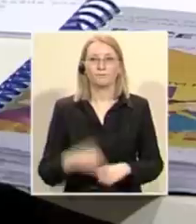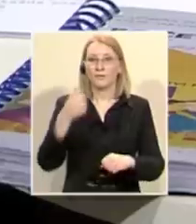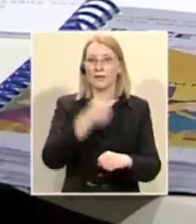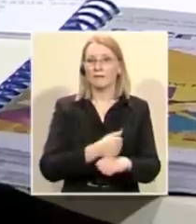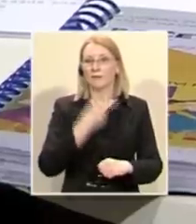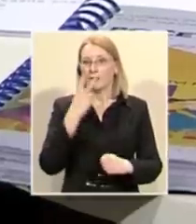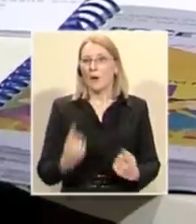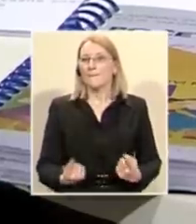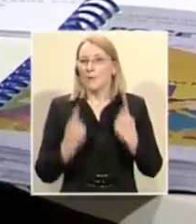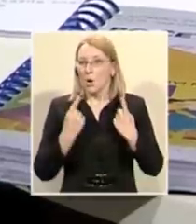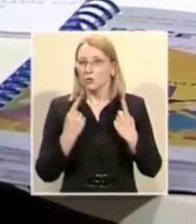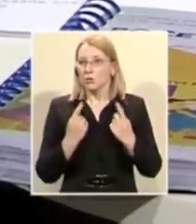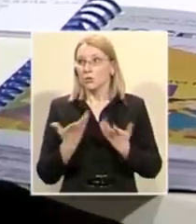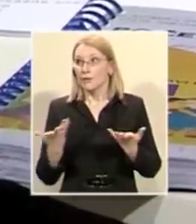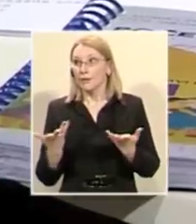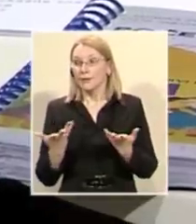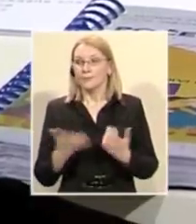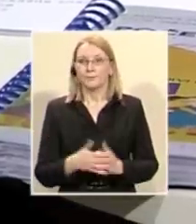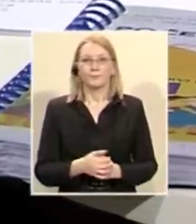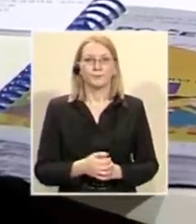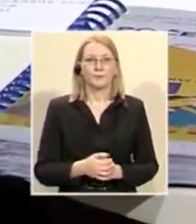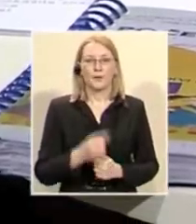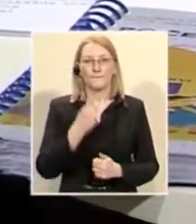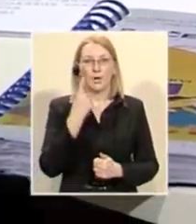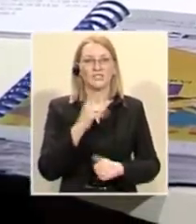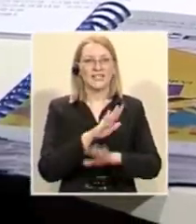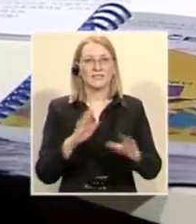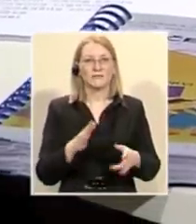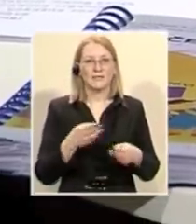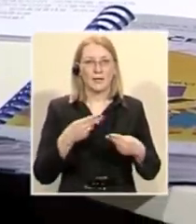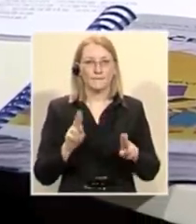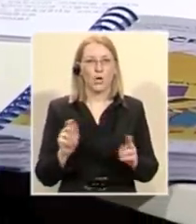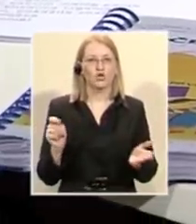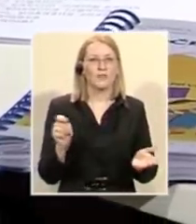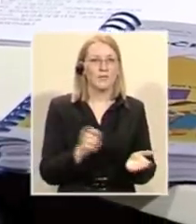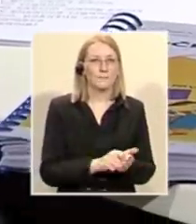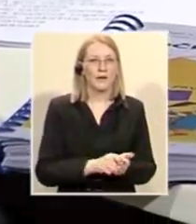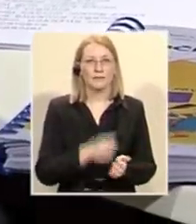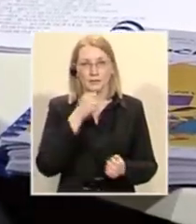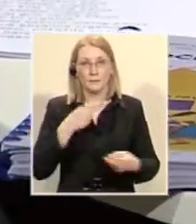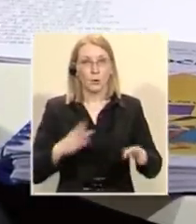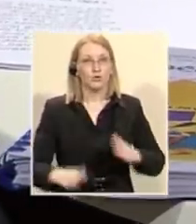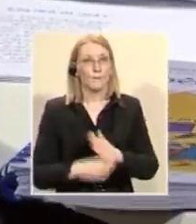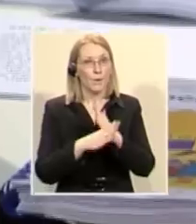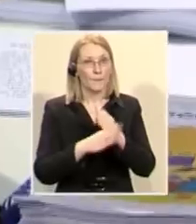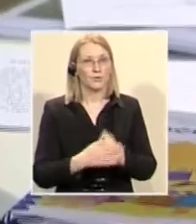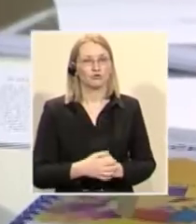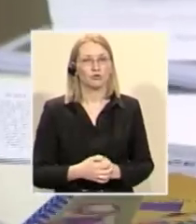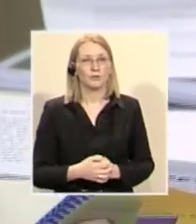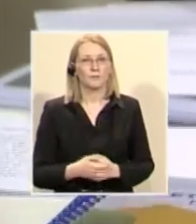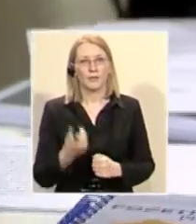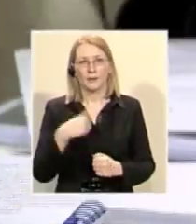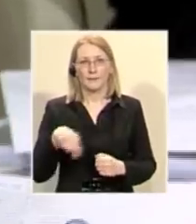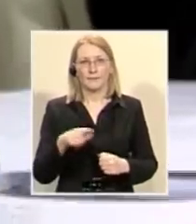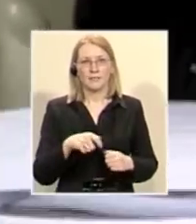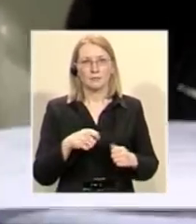da postoji, da, da to postoji. Negdje postoji. Postoji, dobro. Znači sve se to može sve se nabaviti. To može i može se itekako pomoći. Da, mi smo kao udruga, Hrvatska